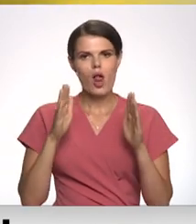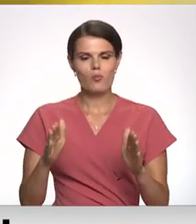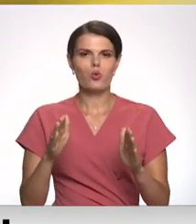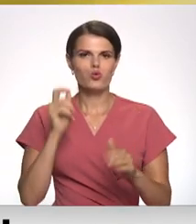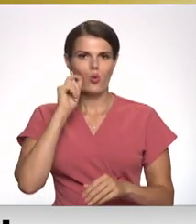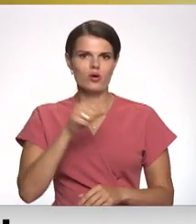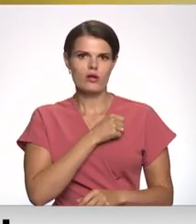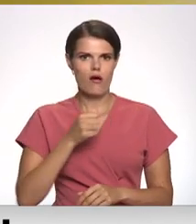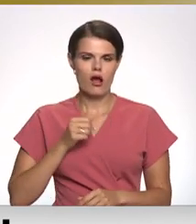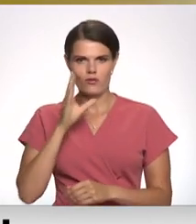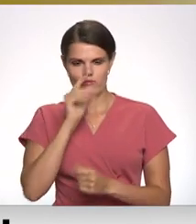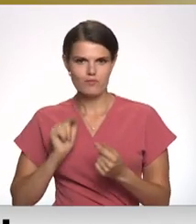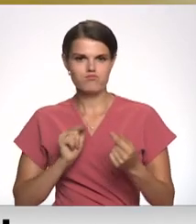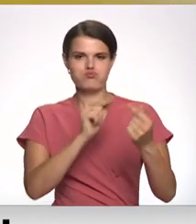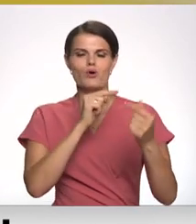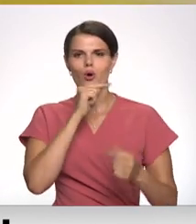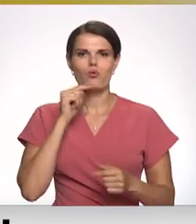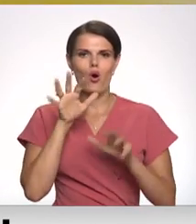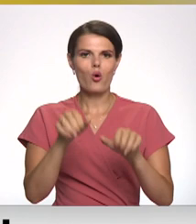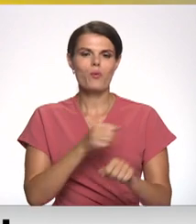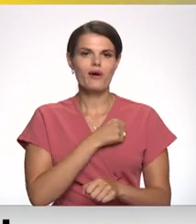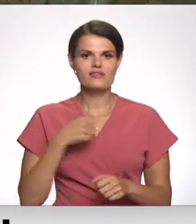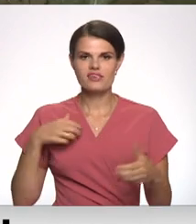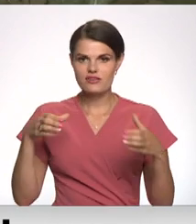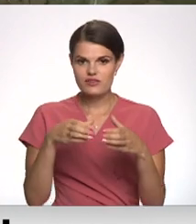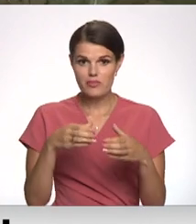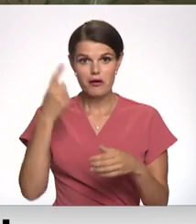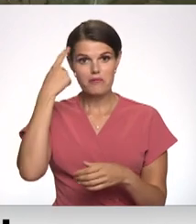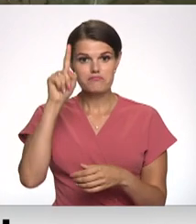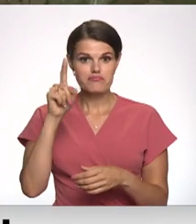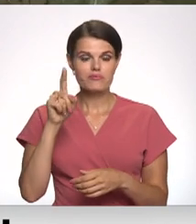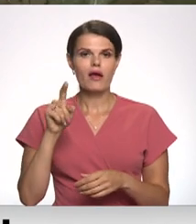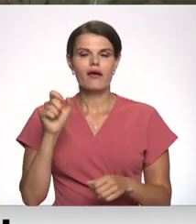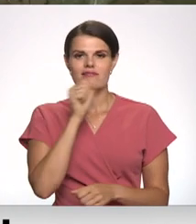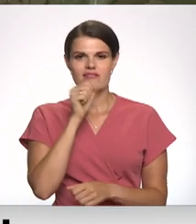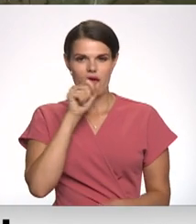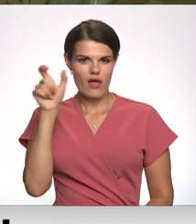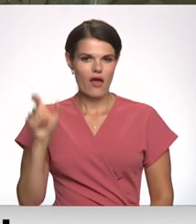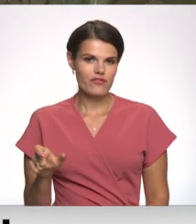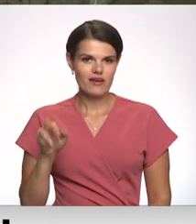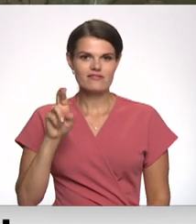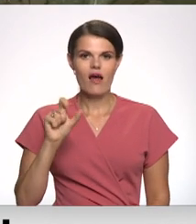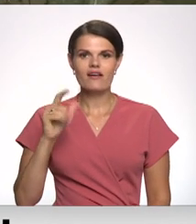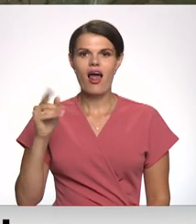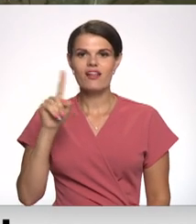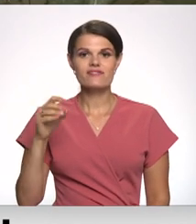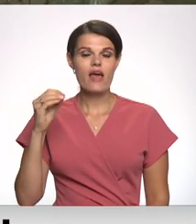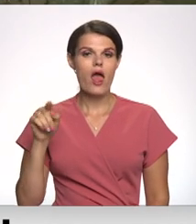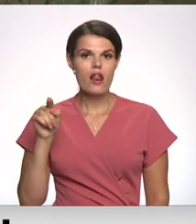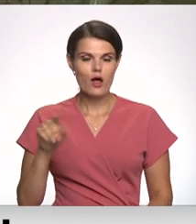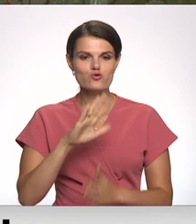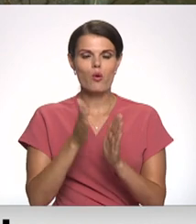spējas stāties pretī Krievijas okupācijas spēkiem. Viens no akcijas iniciatoriem ir dziedātājs Ralfs Eilands kopā ar